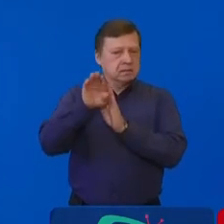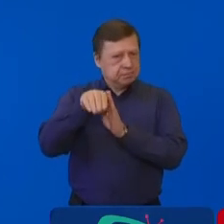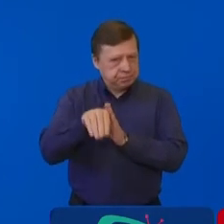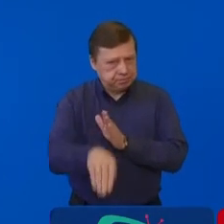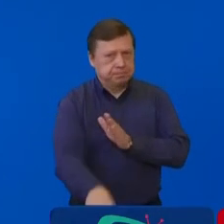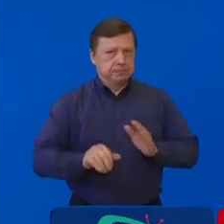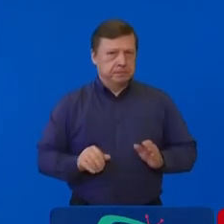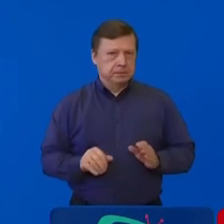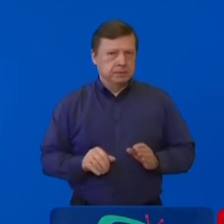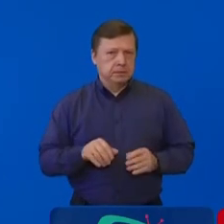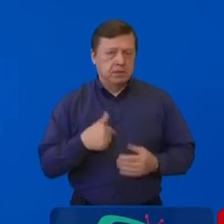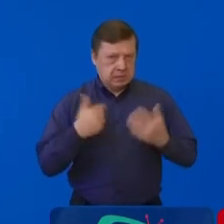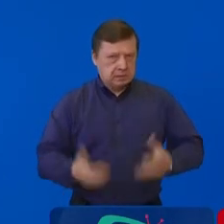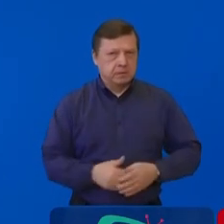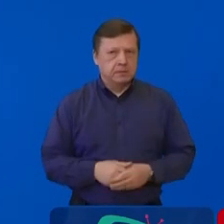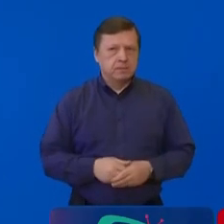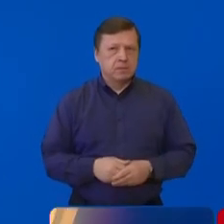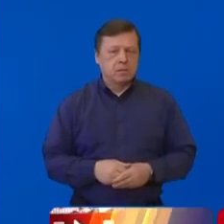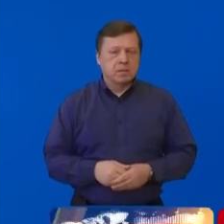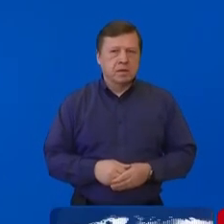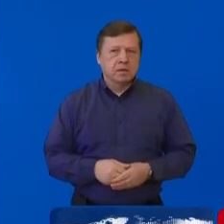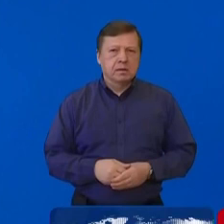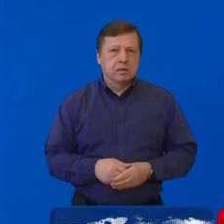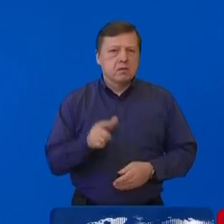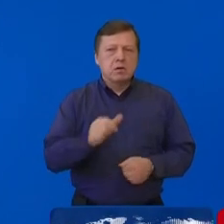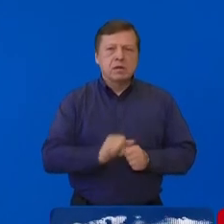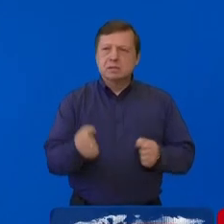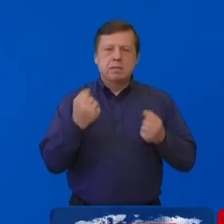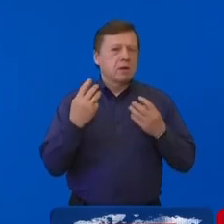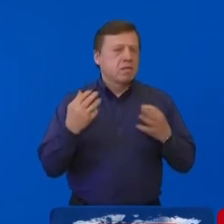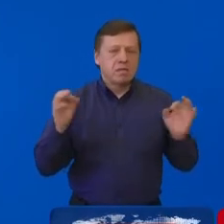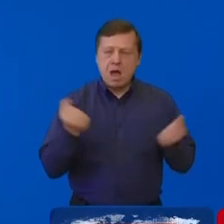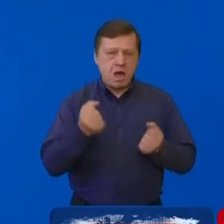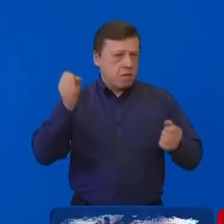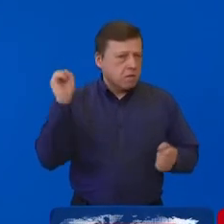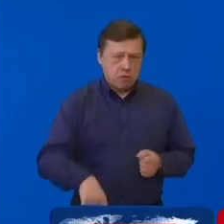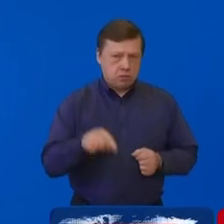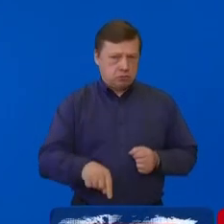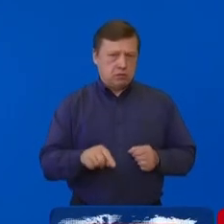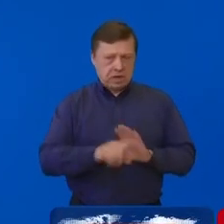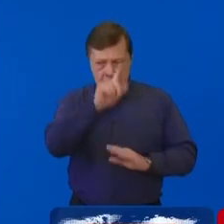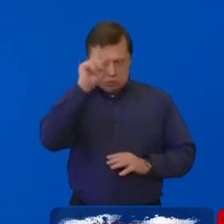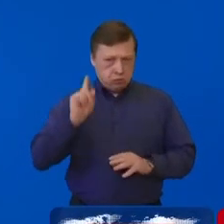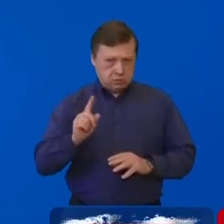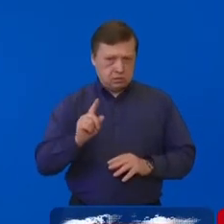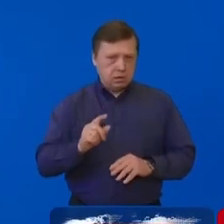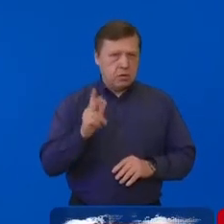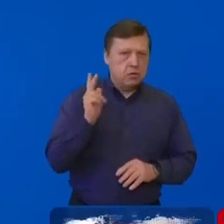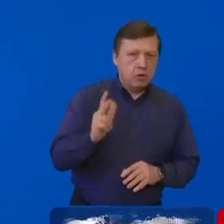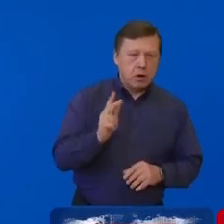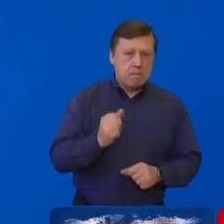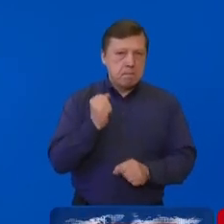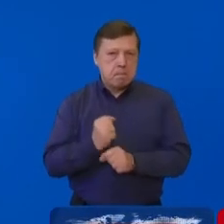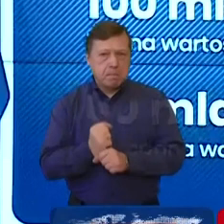jest rzecz, która jest największą tragedią dla ludzi, dla tych, którzy nie